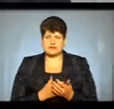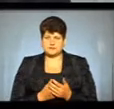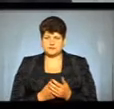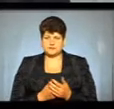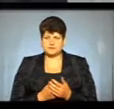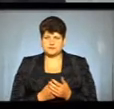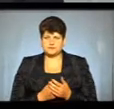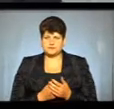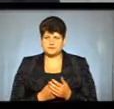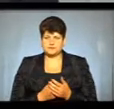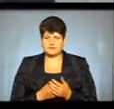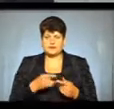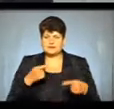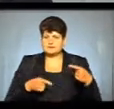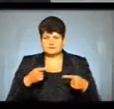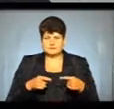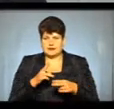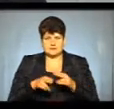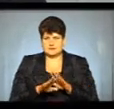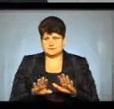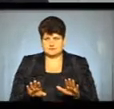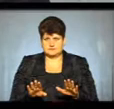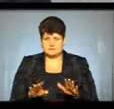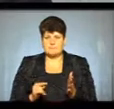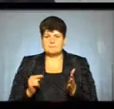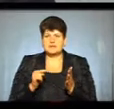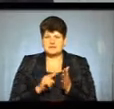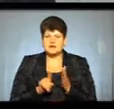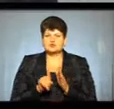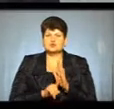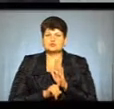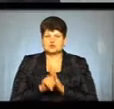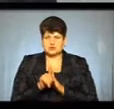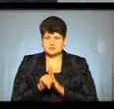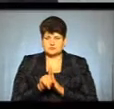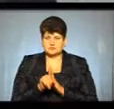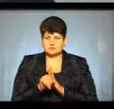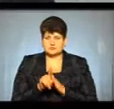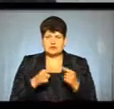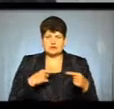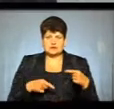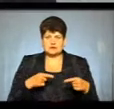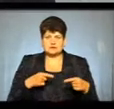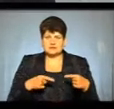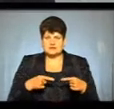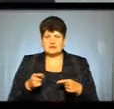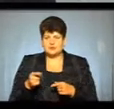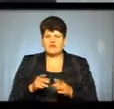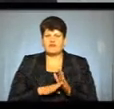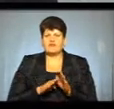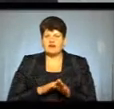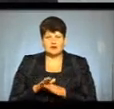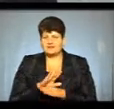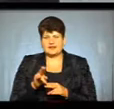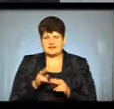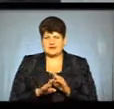Дискусія не завершена. Мета щодо старту дискусії з Тернопільщиною виконана, але вона точно не завершена. Не